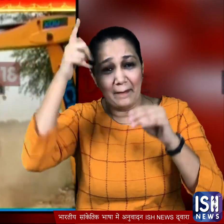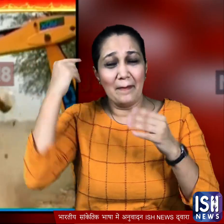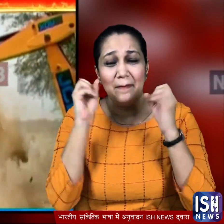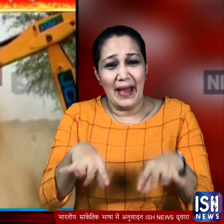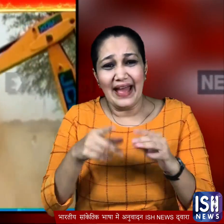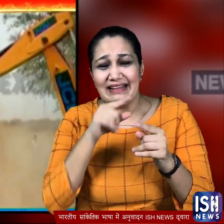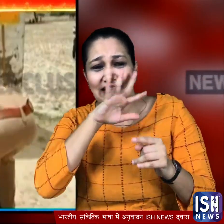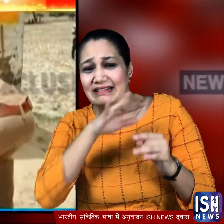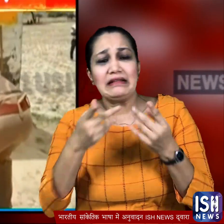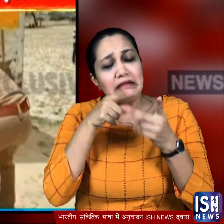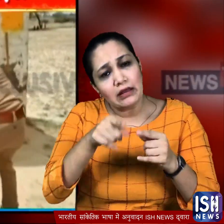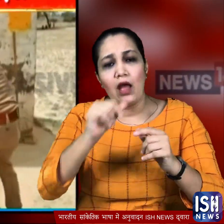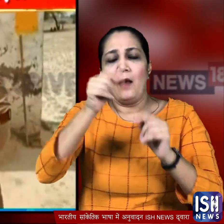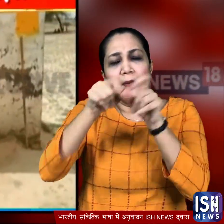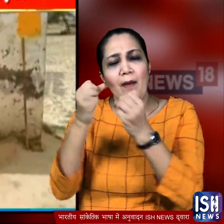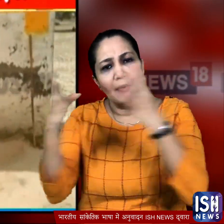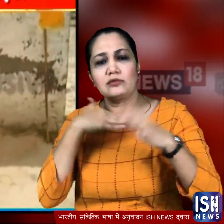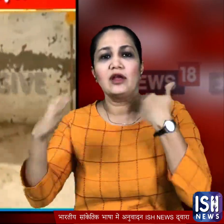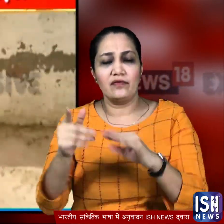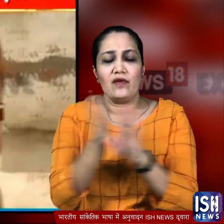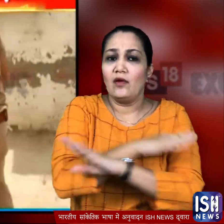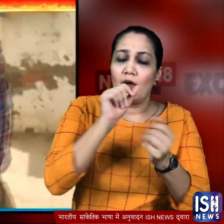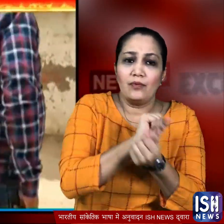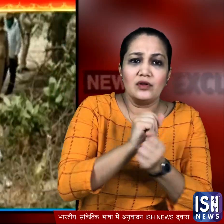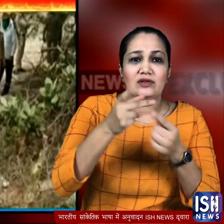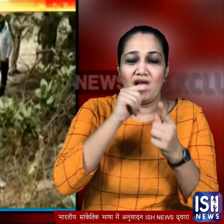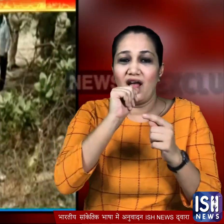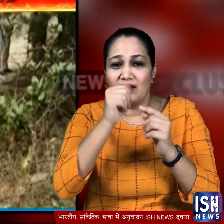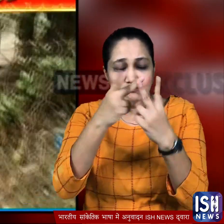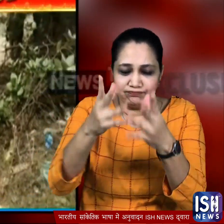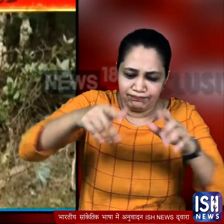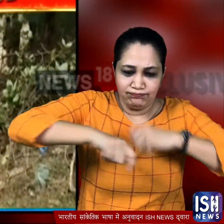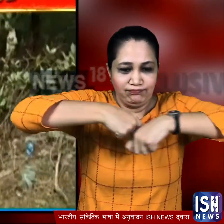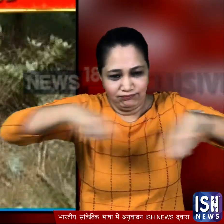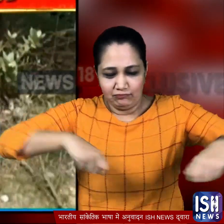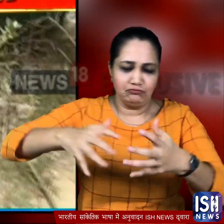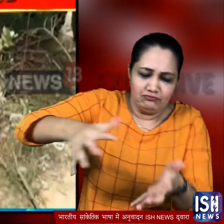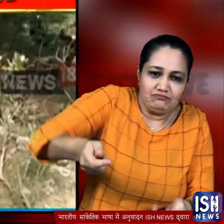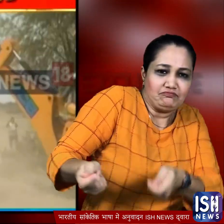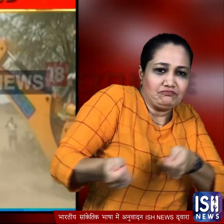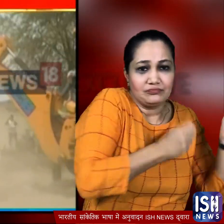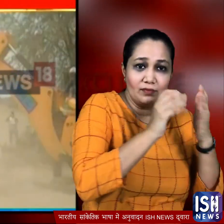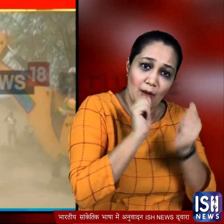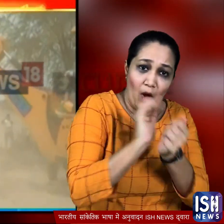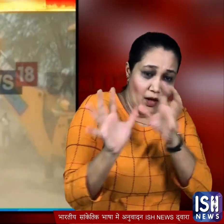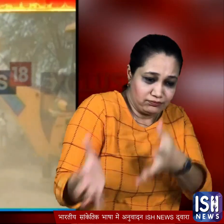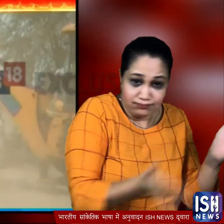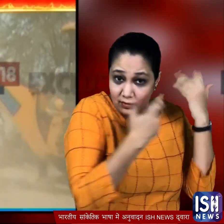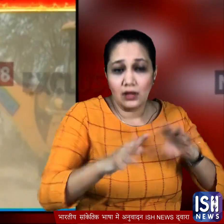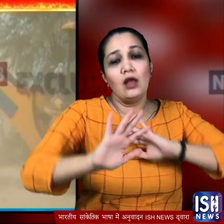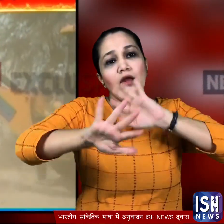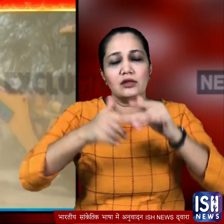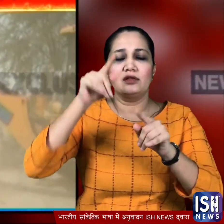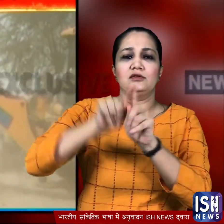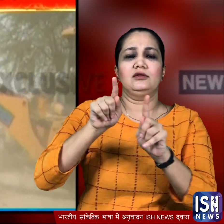कई लोगों की जान ले ली। इसे गिराने से पहले पुलिस ने उसमें रखी शराब को बोरी में भरकर अपने कब्जे में लिया, जिसके बाद दुकान की